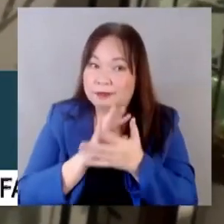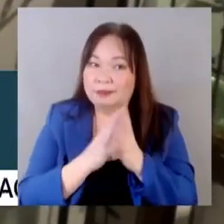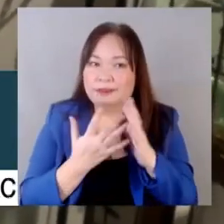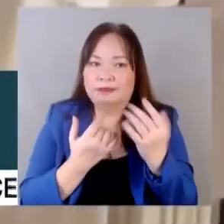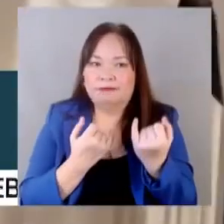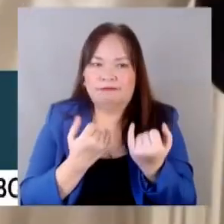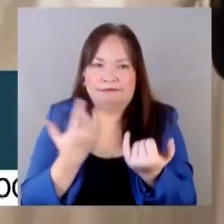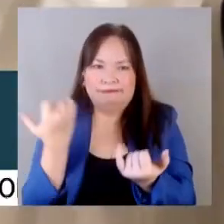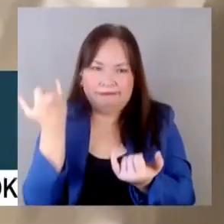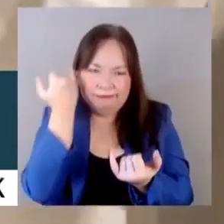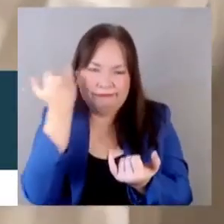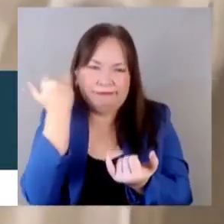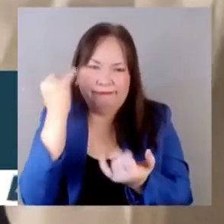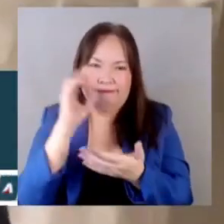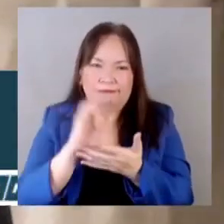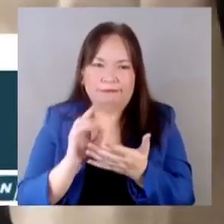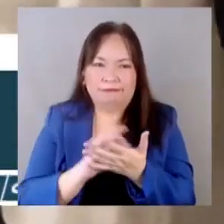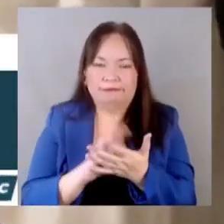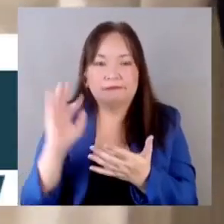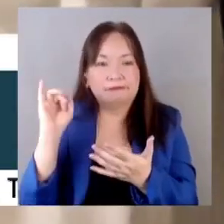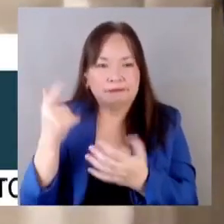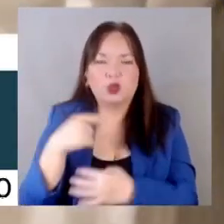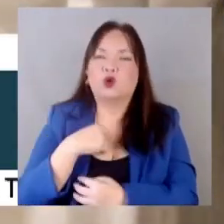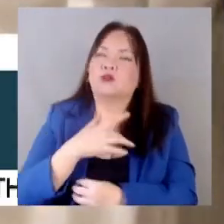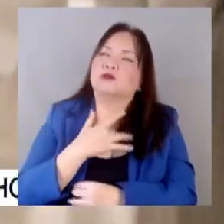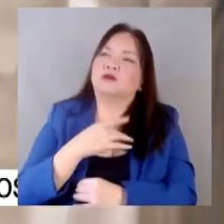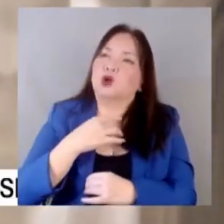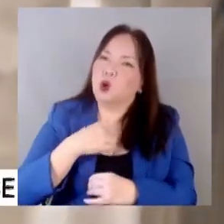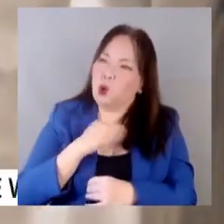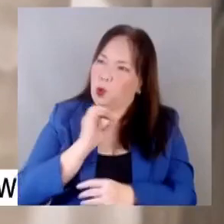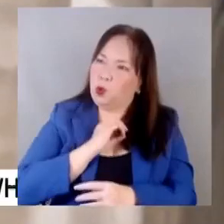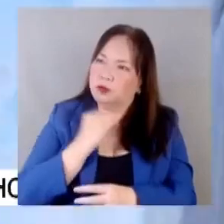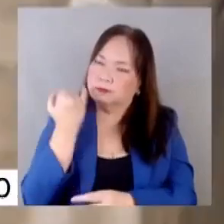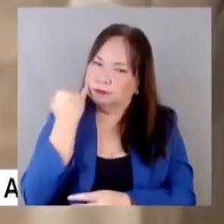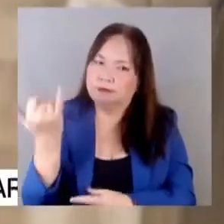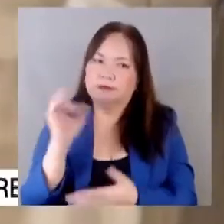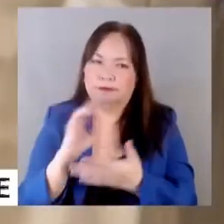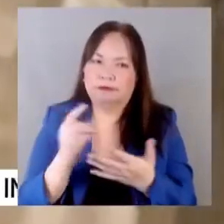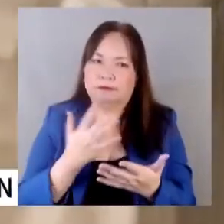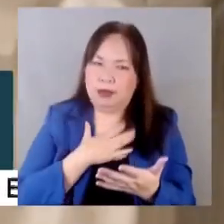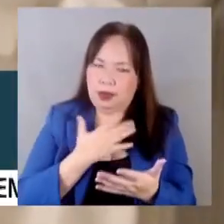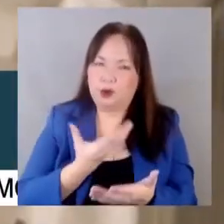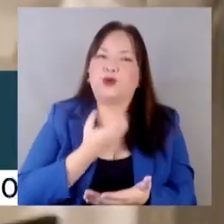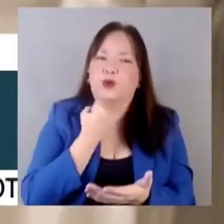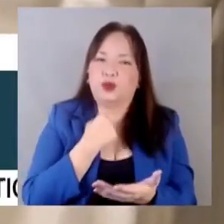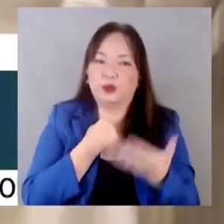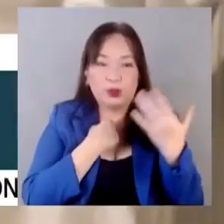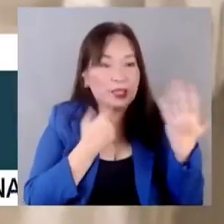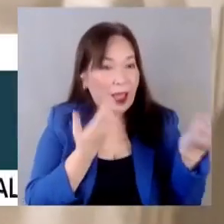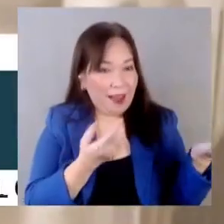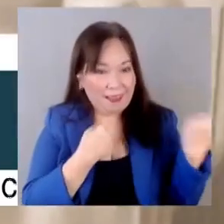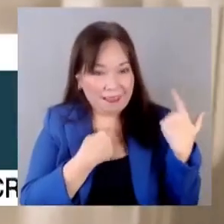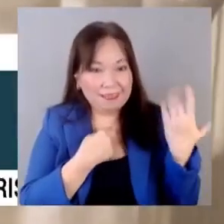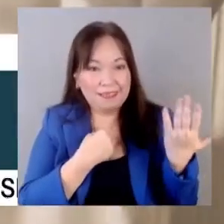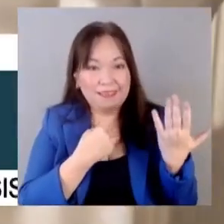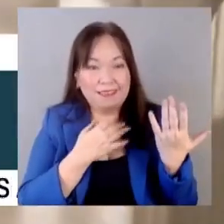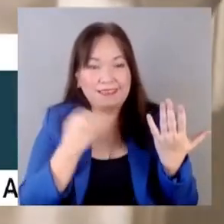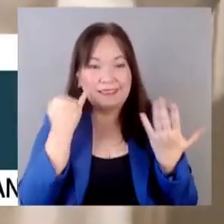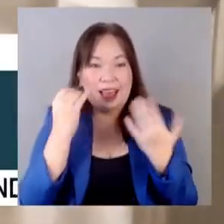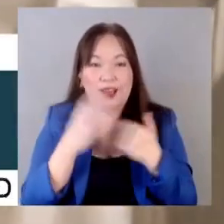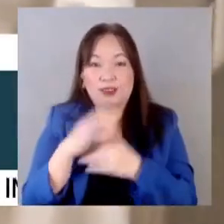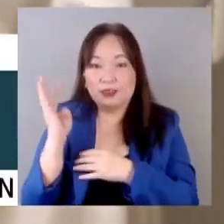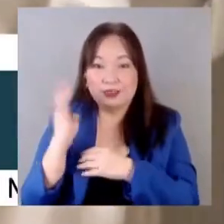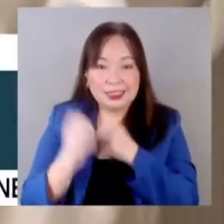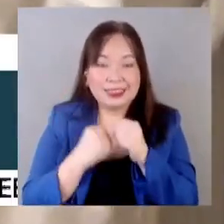designer. Sinasabi ko sa sarili ko, gagawa ako ng sarili kong bag. So ngayon, after 40